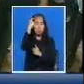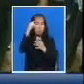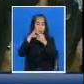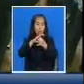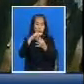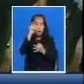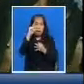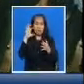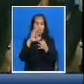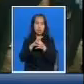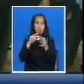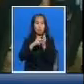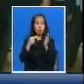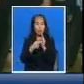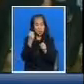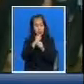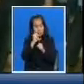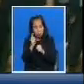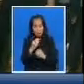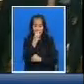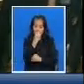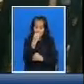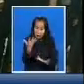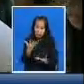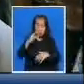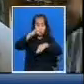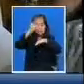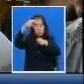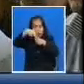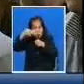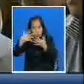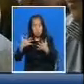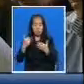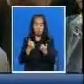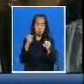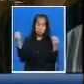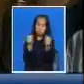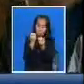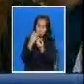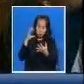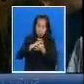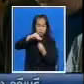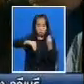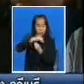ก็คือขาดแคลนเรื่องอาหาร ครับ ขาดแคลนเรื่องพลังงานนะครับก่อนเกิดวิกฤตเศรษฐกิจนี่คนก